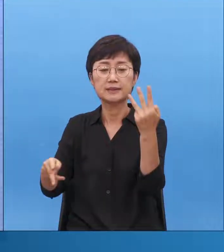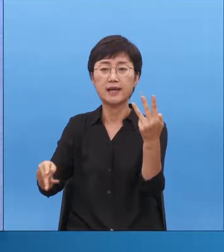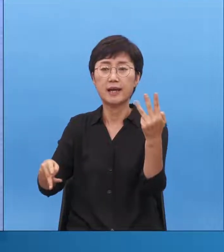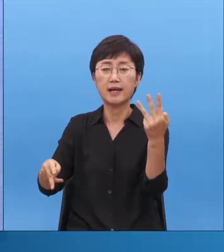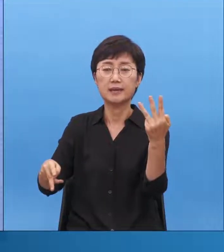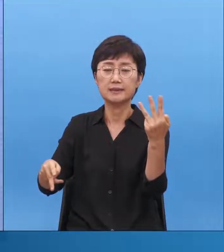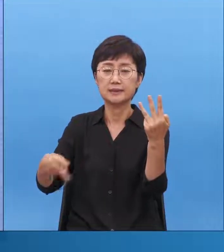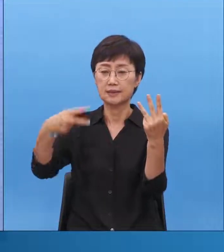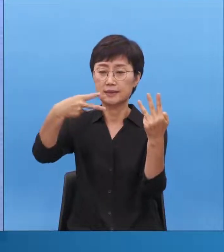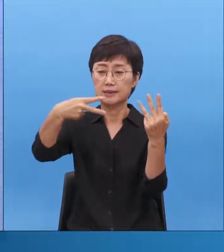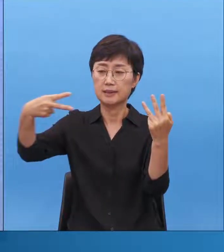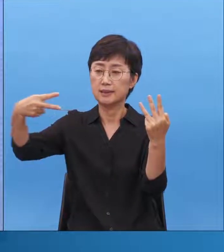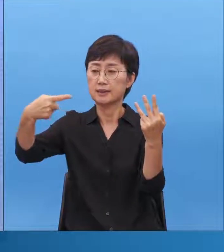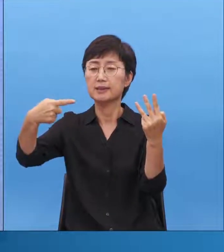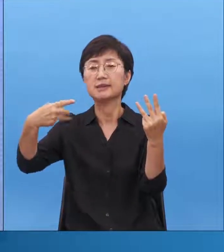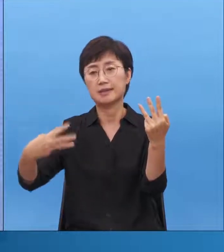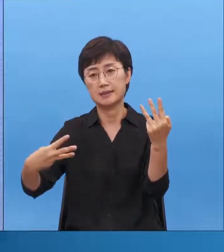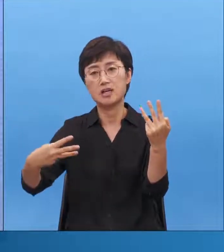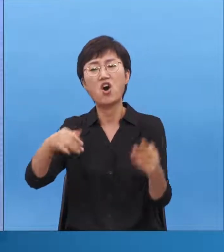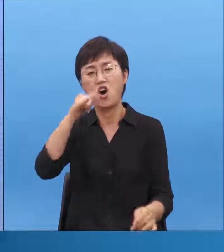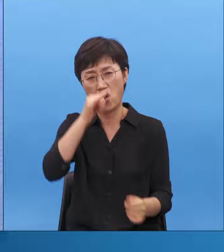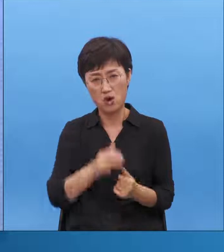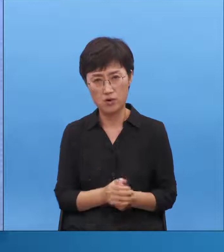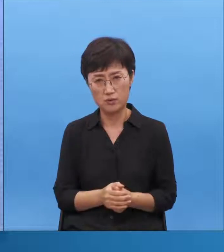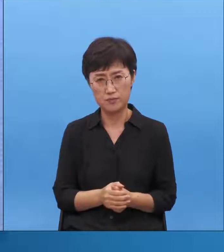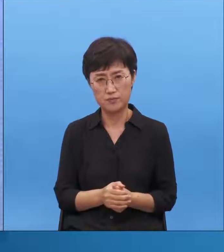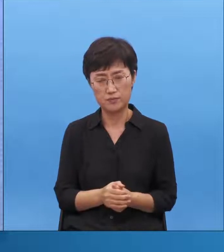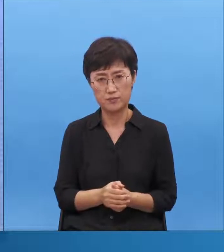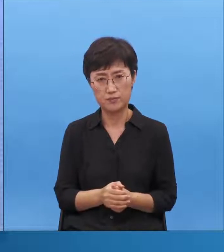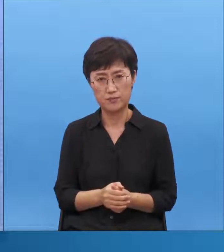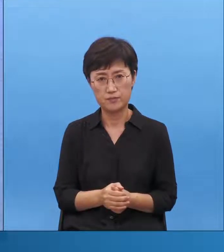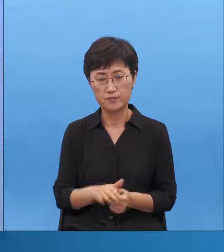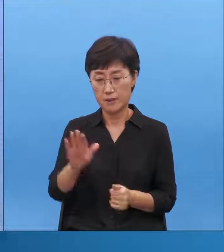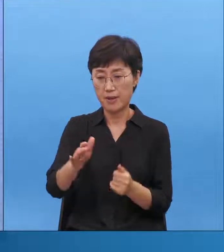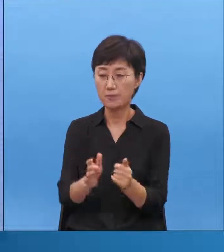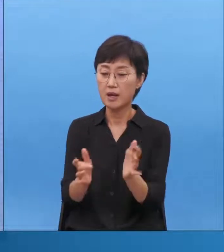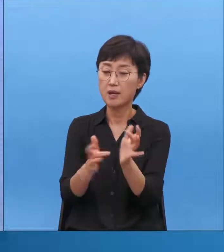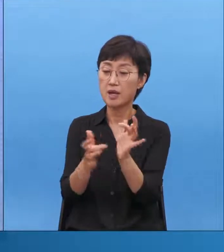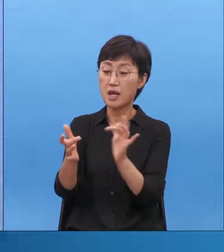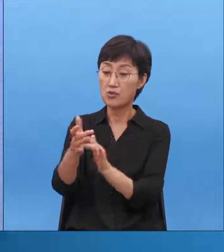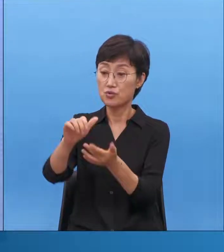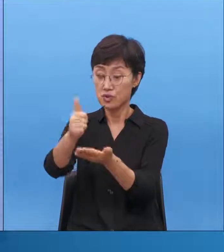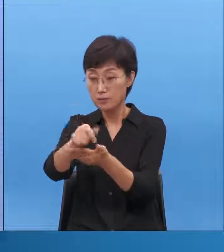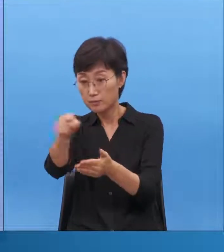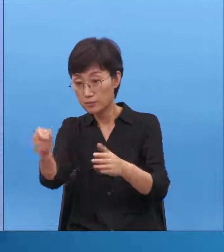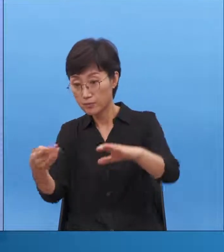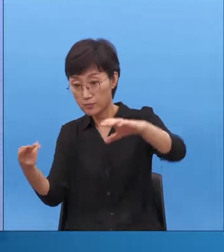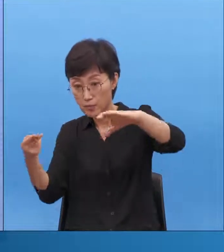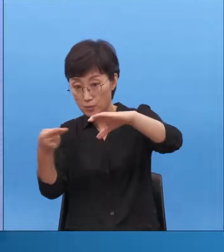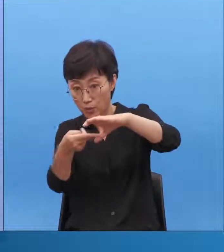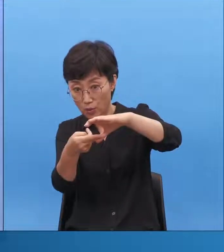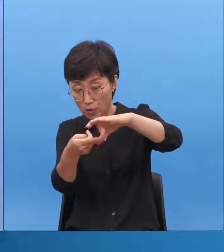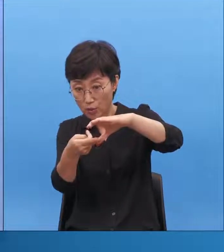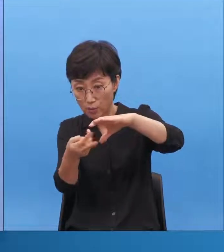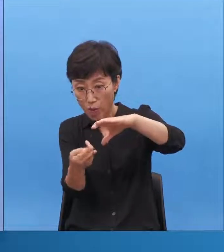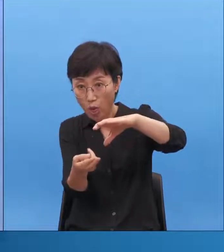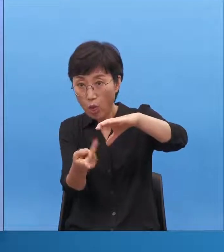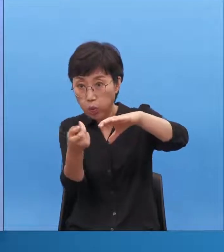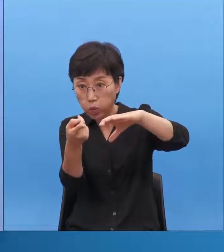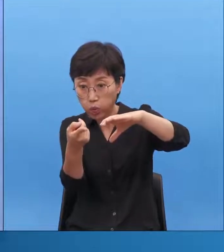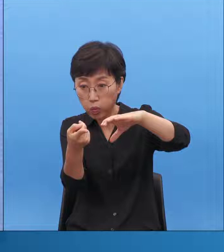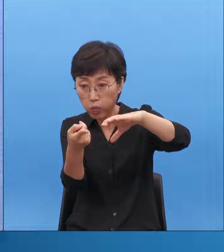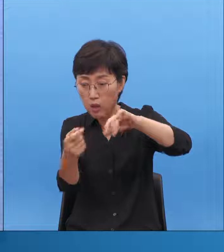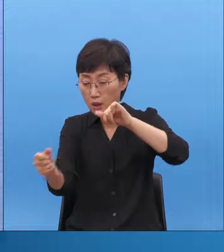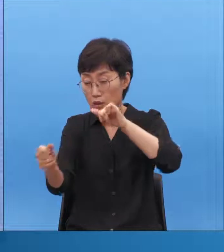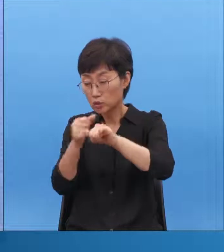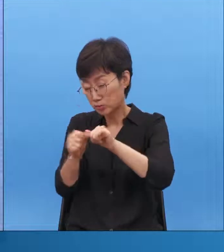나중에 예수님이 부활한 이 무덤이 기념이 돼가지고 많은 이방인들이 치료하고 And later on, we see that the tomb